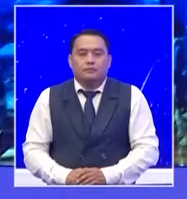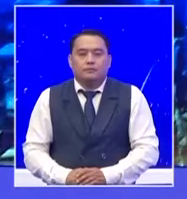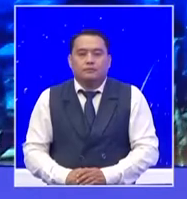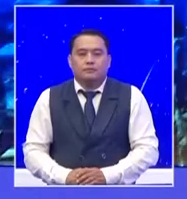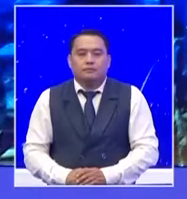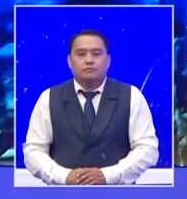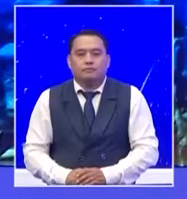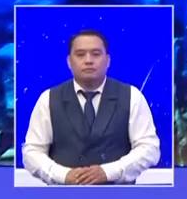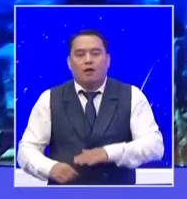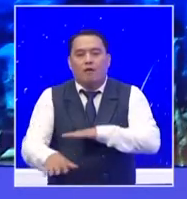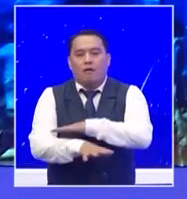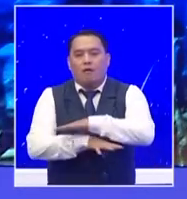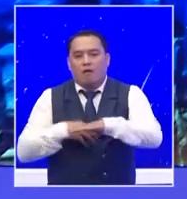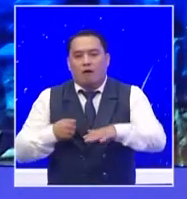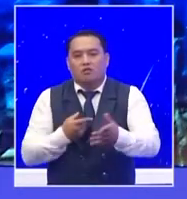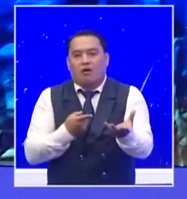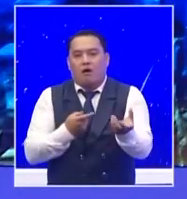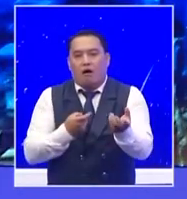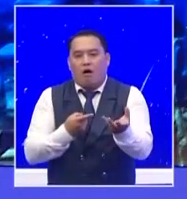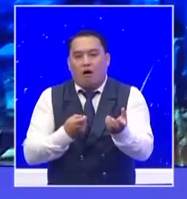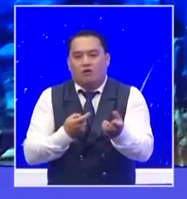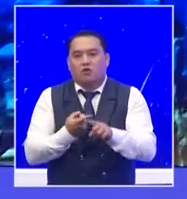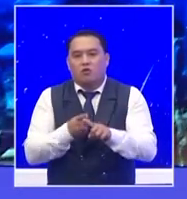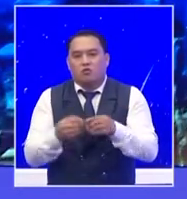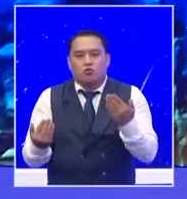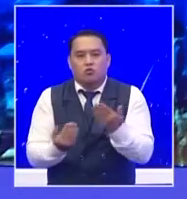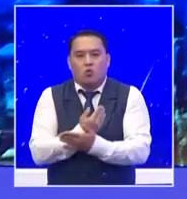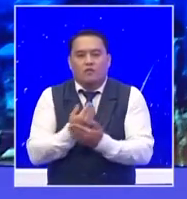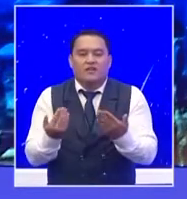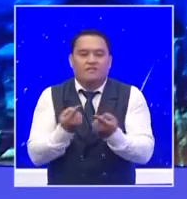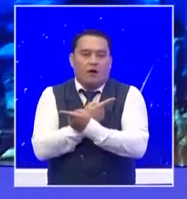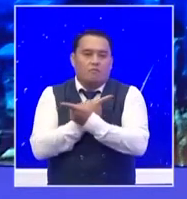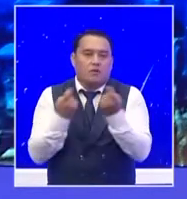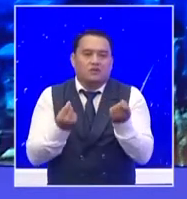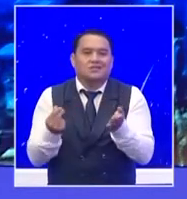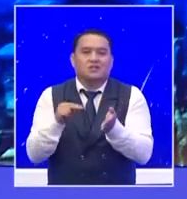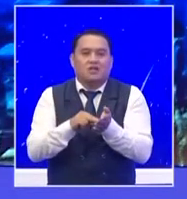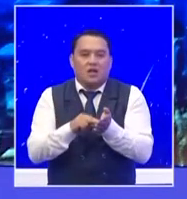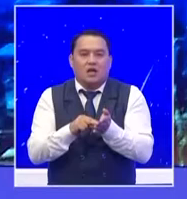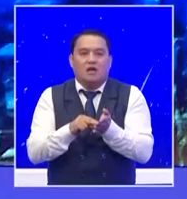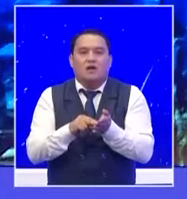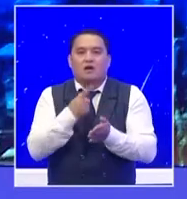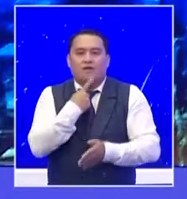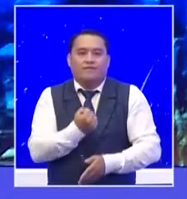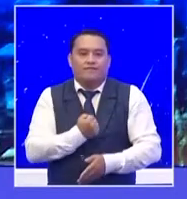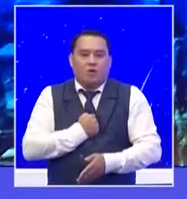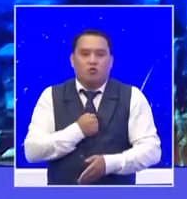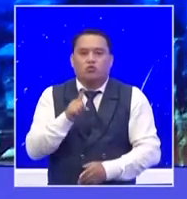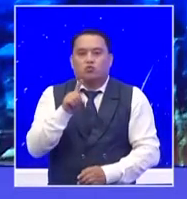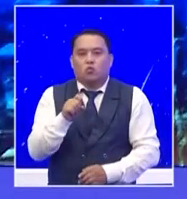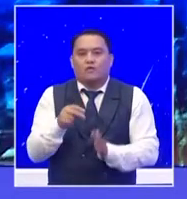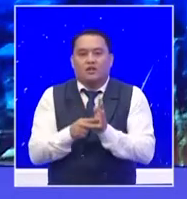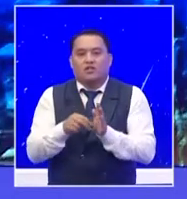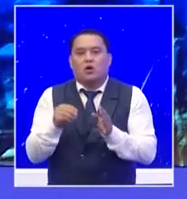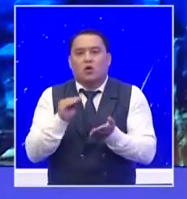В нашумевшем деле о краже арсенала оружия появились новые подробности. Стоимость похищенного оружия из воинской части